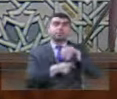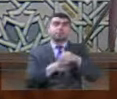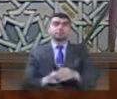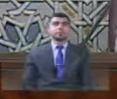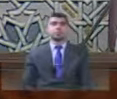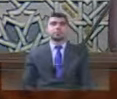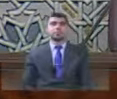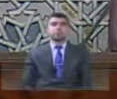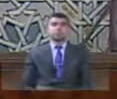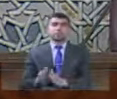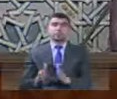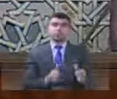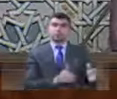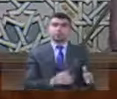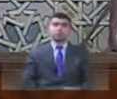السيد النائب المحترم.